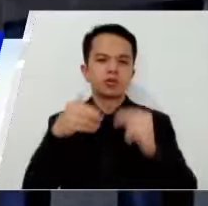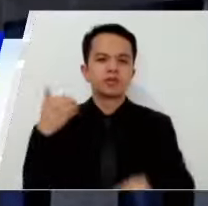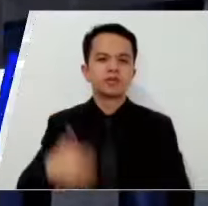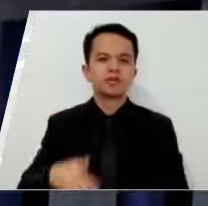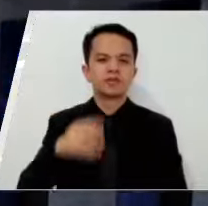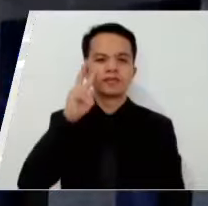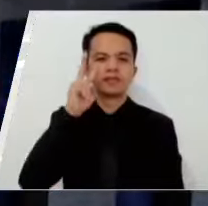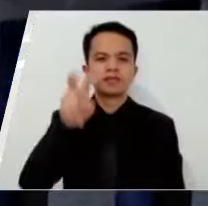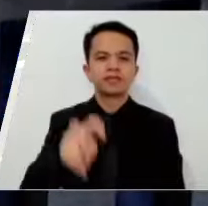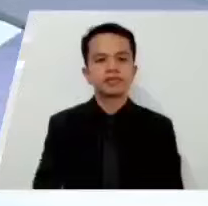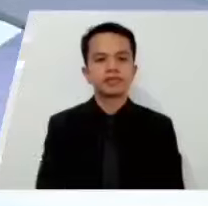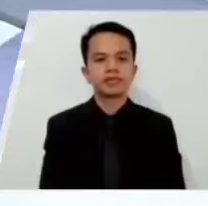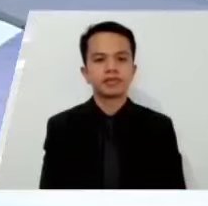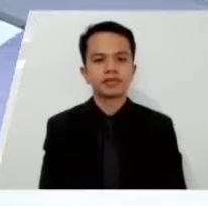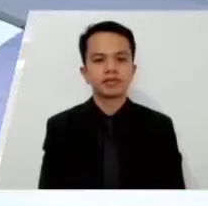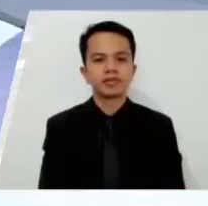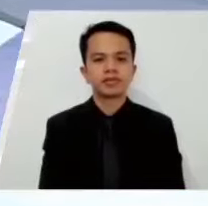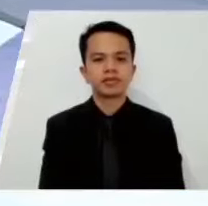saksi.